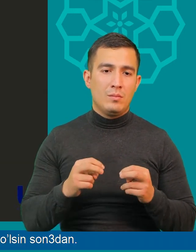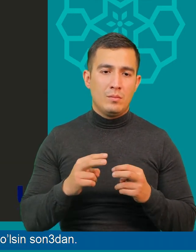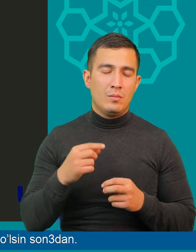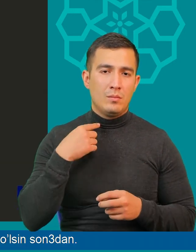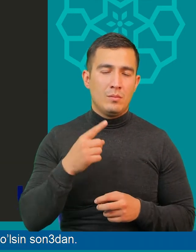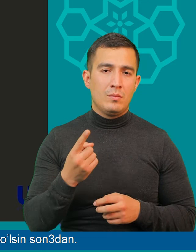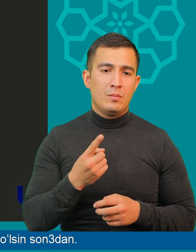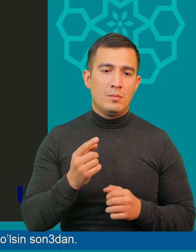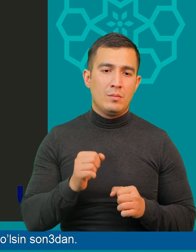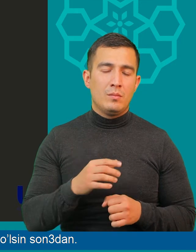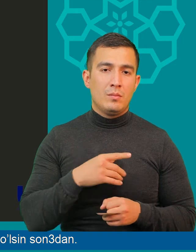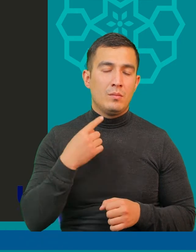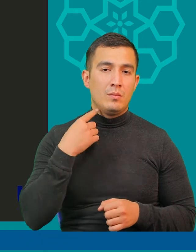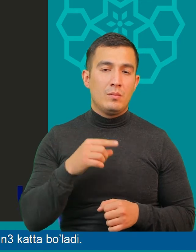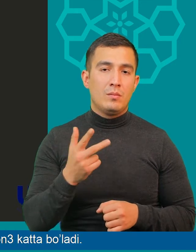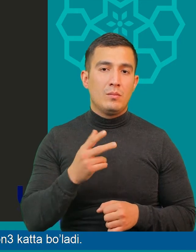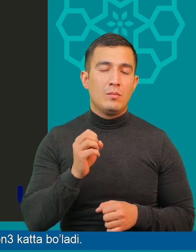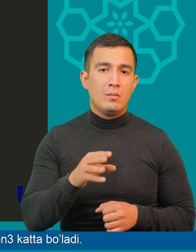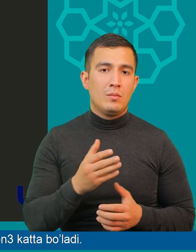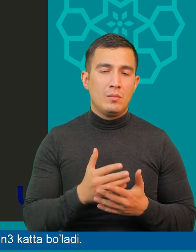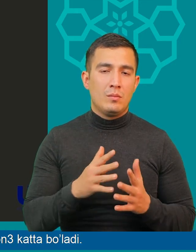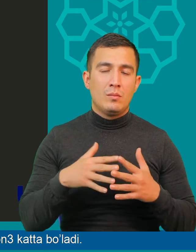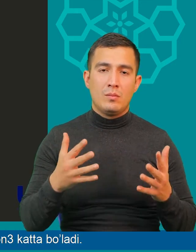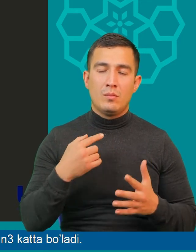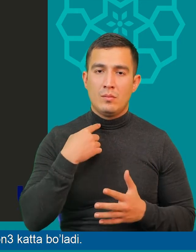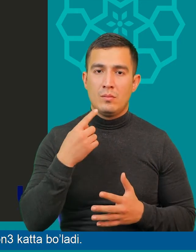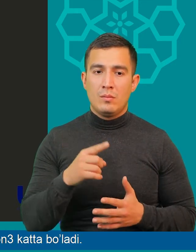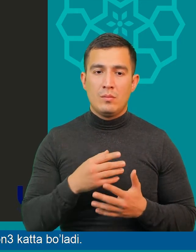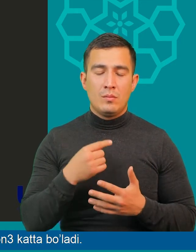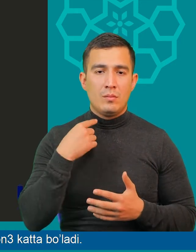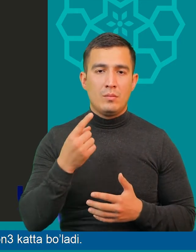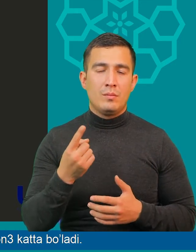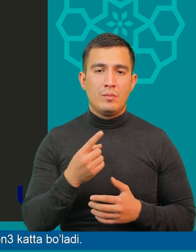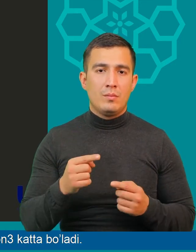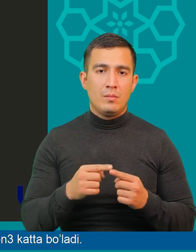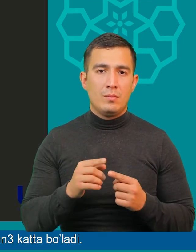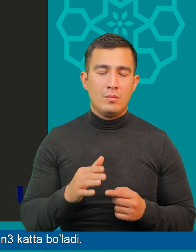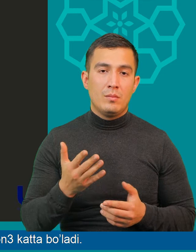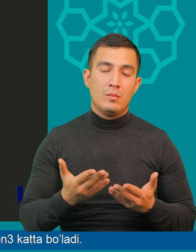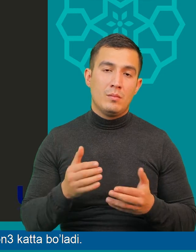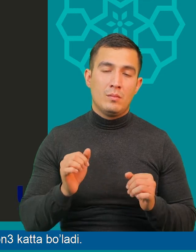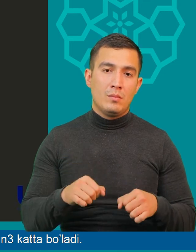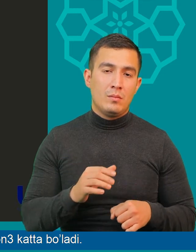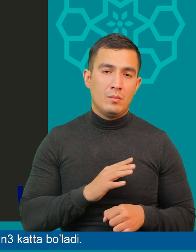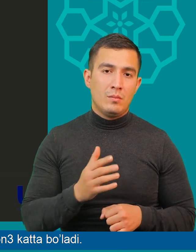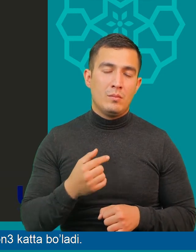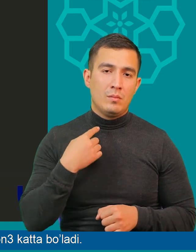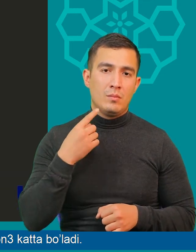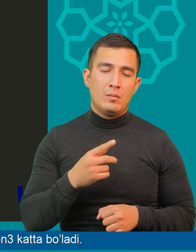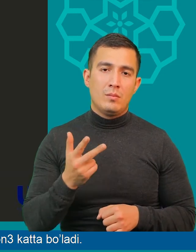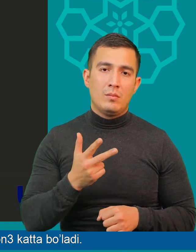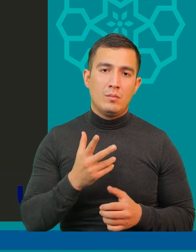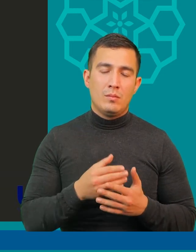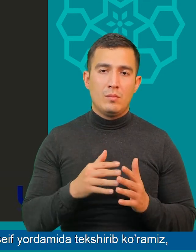1 katta bo'lsa son 3 dan. Demak, katta sonim son 1 ga teng bo'ladi. Aks holda son 3 ham